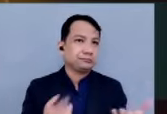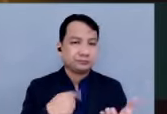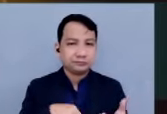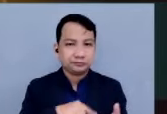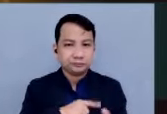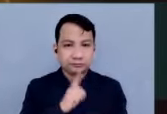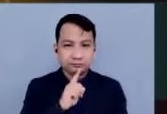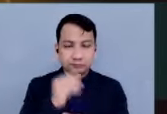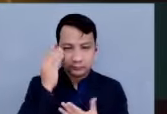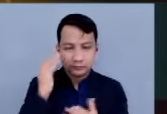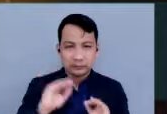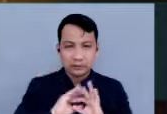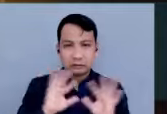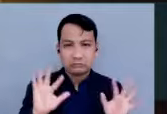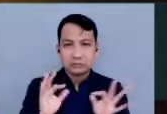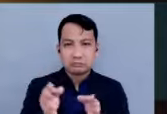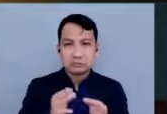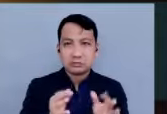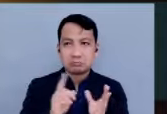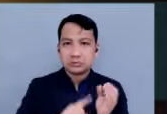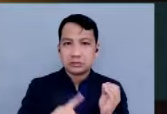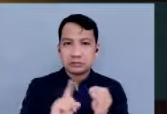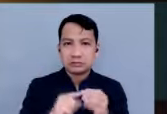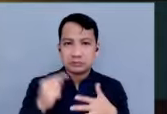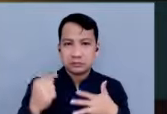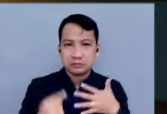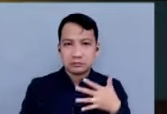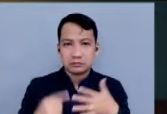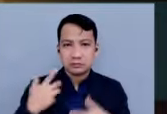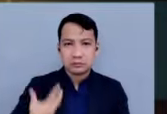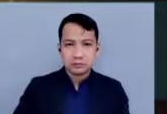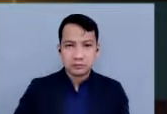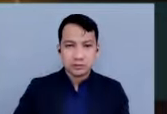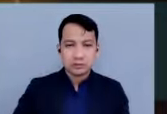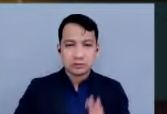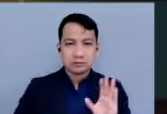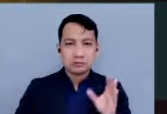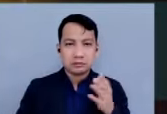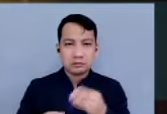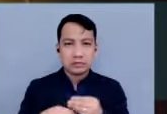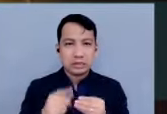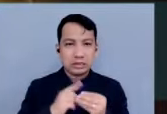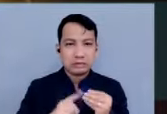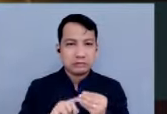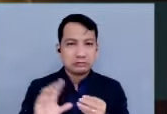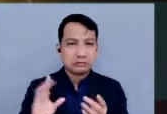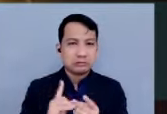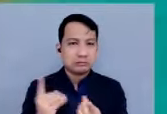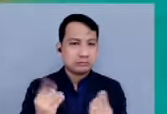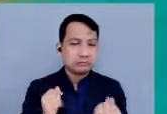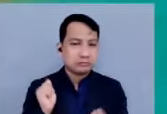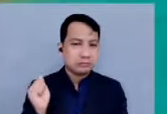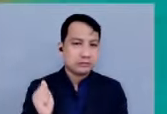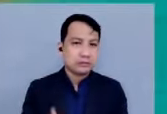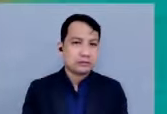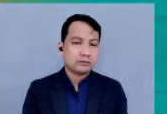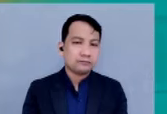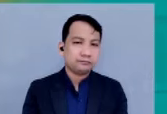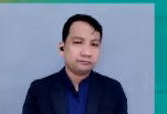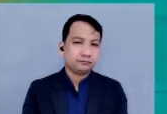maliwanag na maliwanag yung mga elemento ng plunder dito sa ginawa nila. Mm-hmm. Bakit po